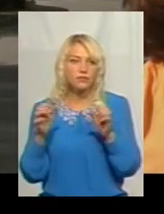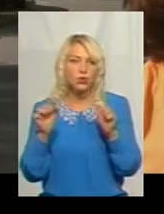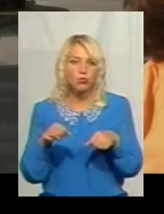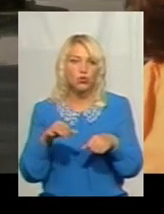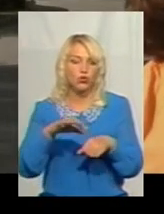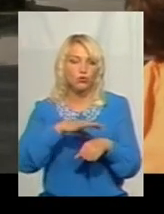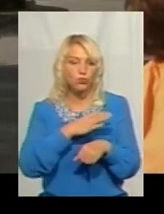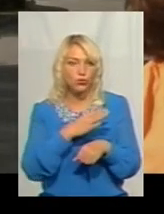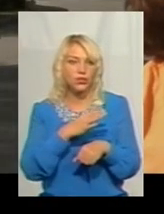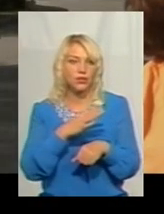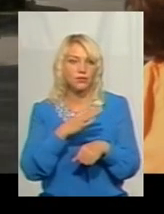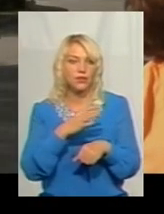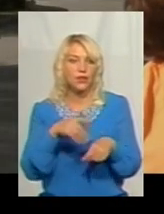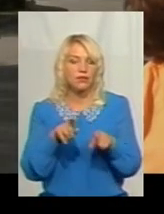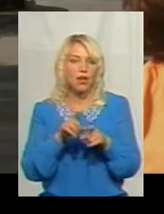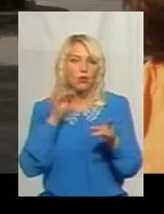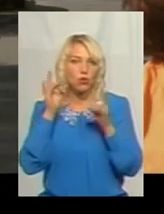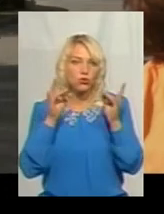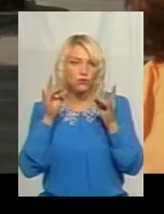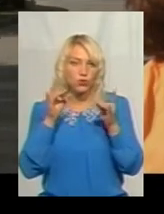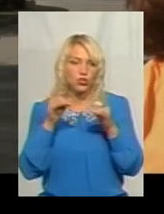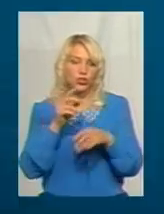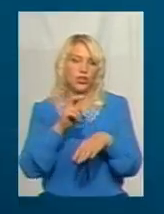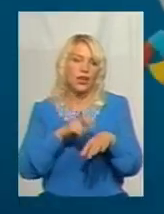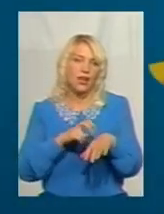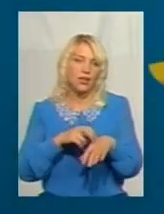бути саме так от озвучені лікарем телефоном?